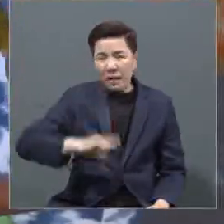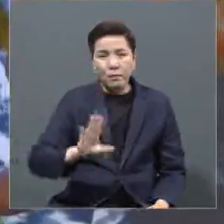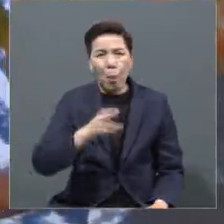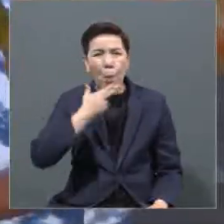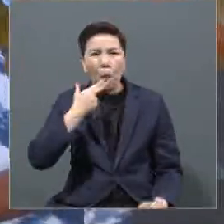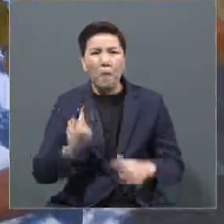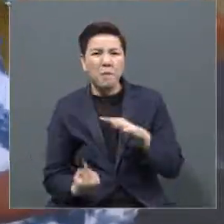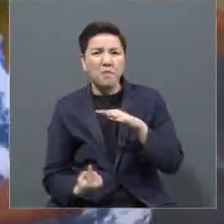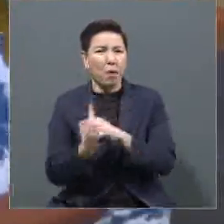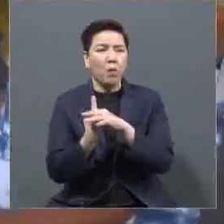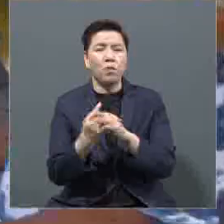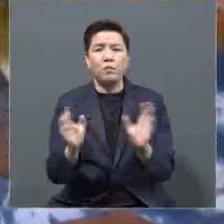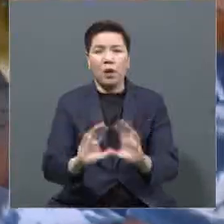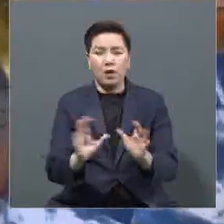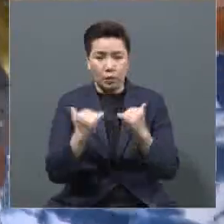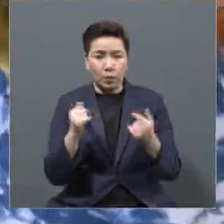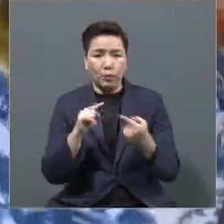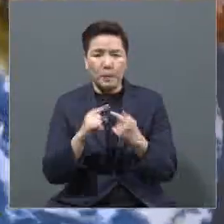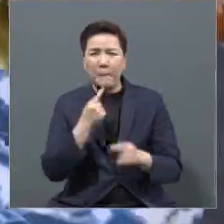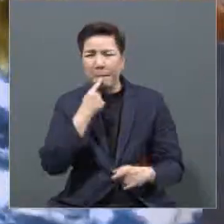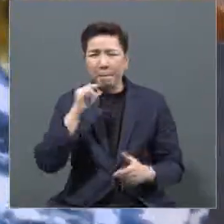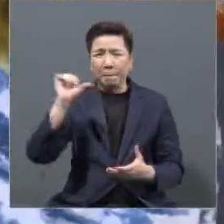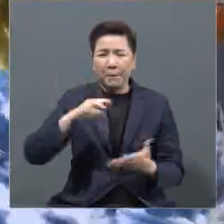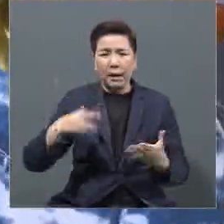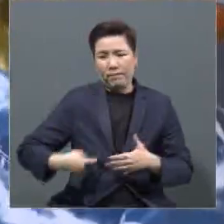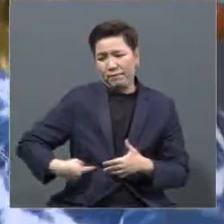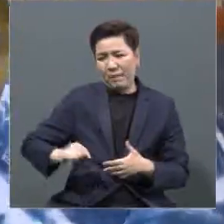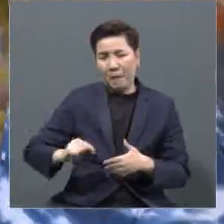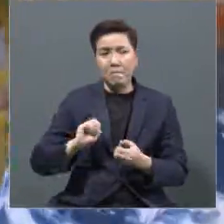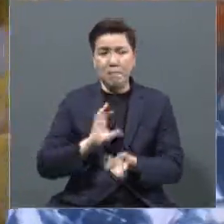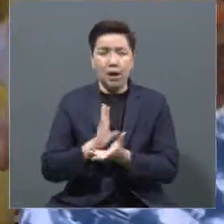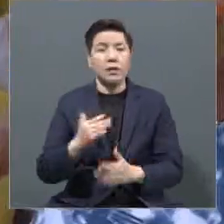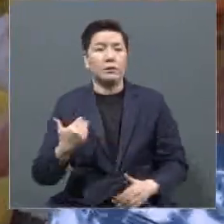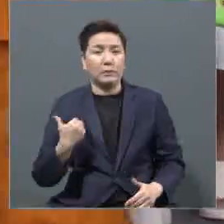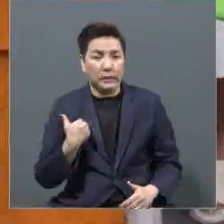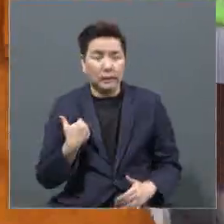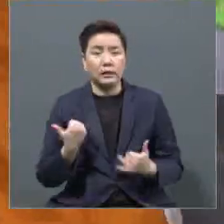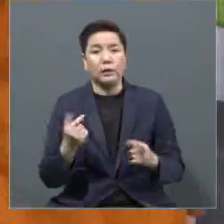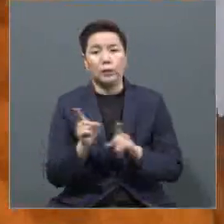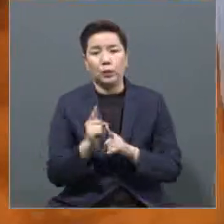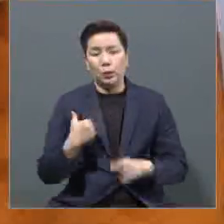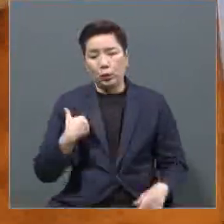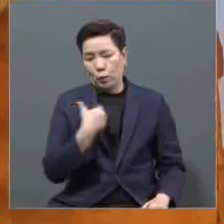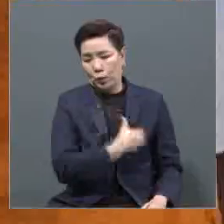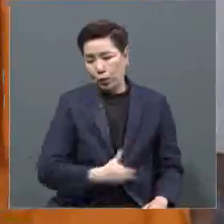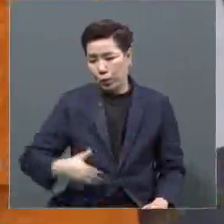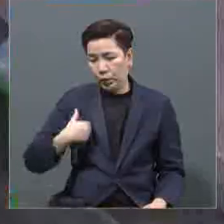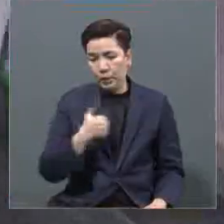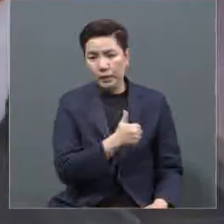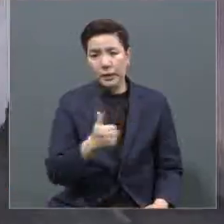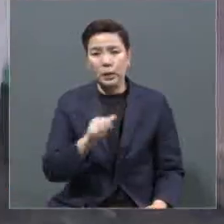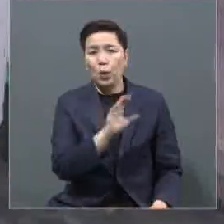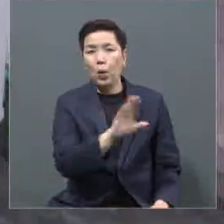หวานโดดเบาหวานก็ตามได้นะเค็มจัดไตก็ถามหาได้เหมือนกันเนี่ยนะครับเพื่อสุขภาพที่ดีของพระสงฆ์